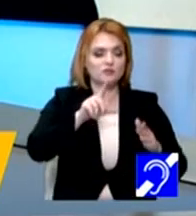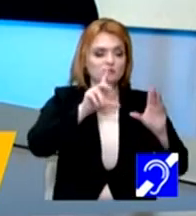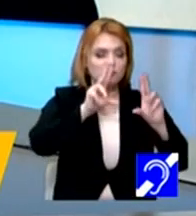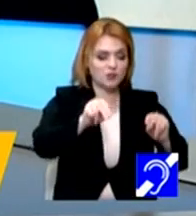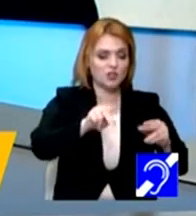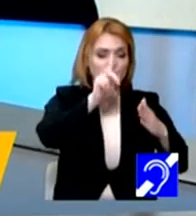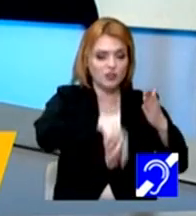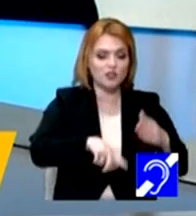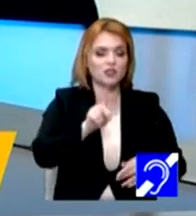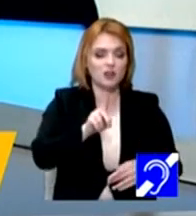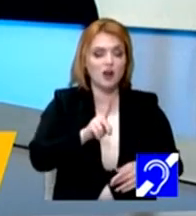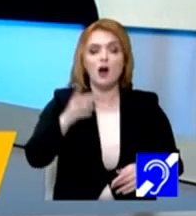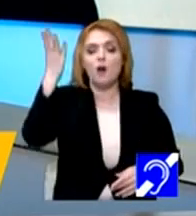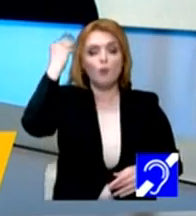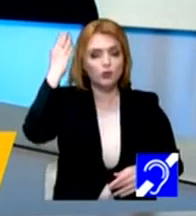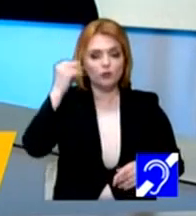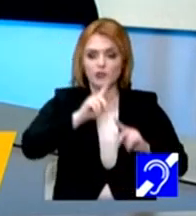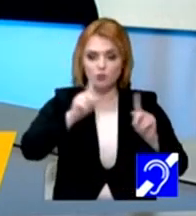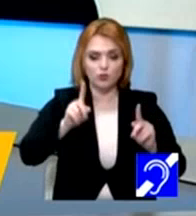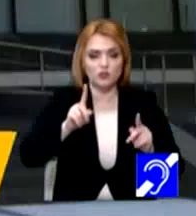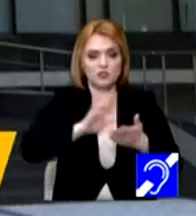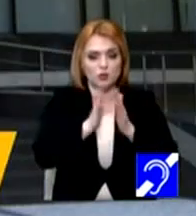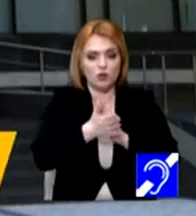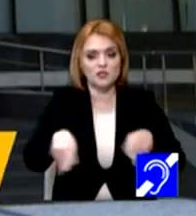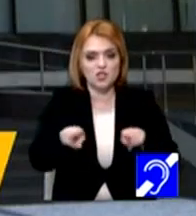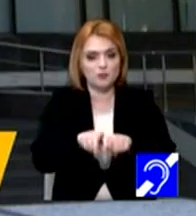întrucât Republica Moldova este o țară neutră.